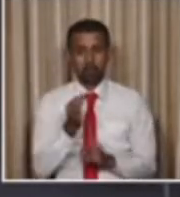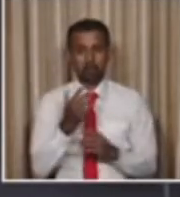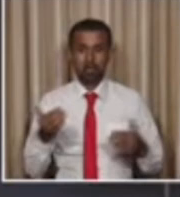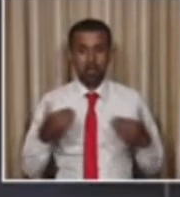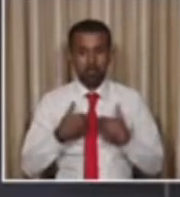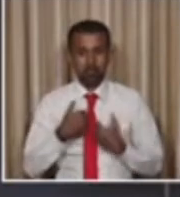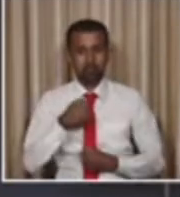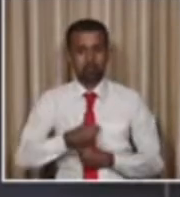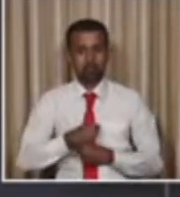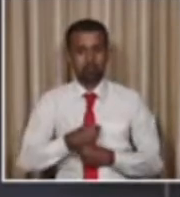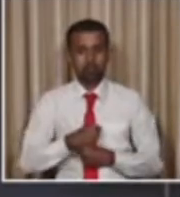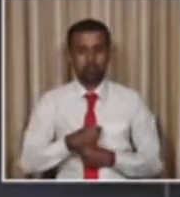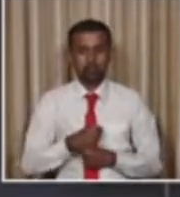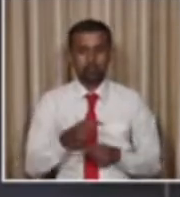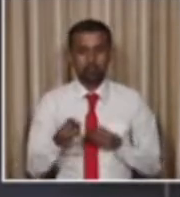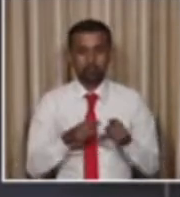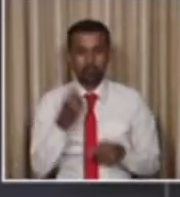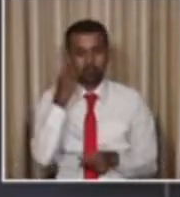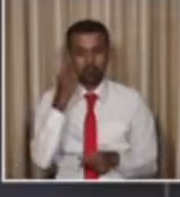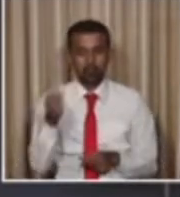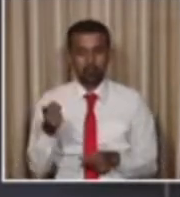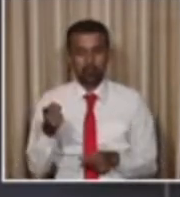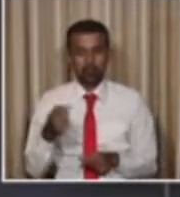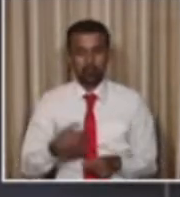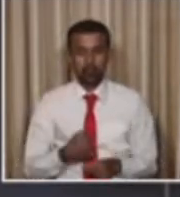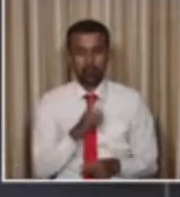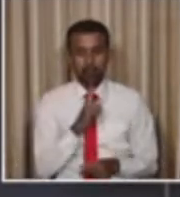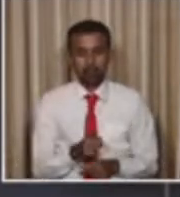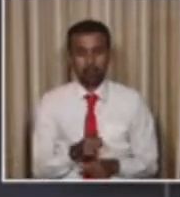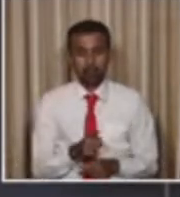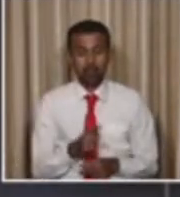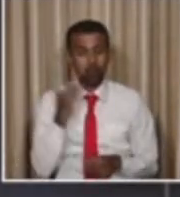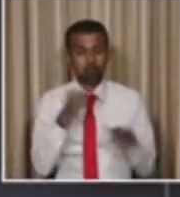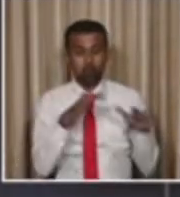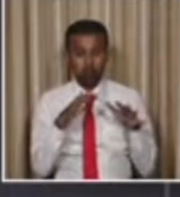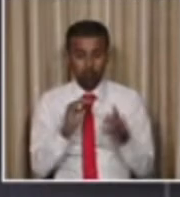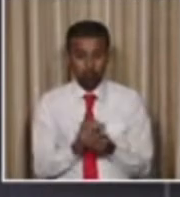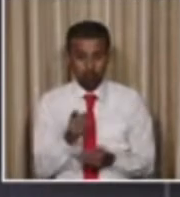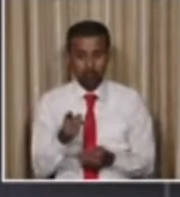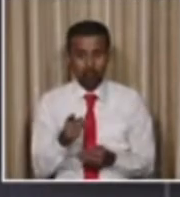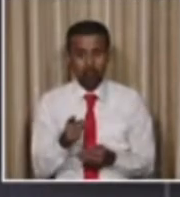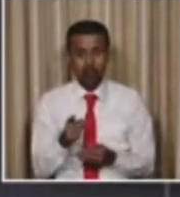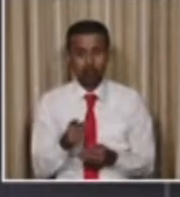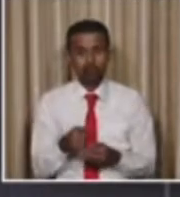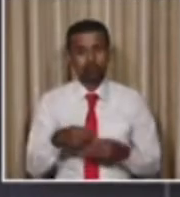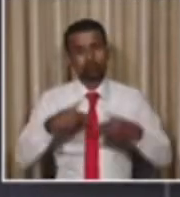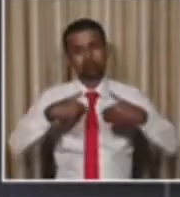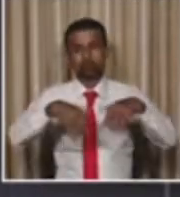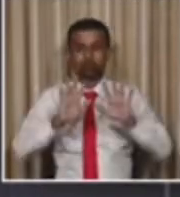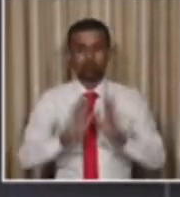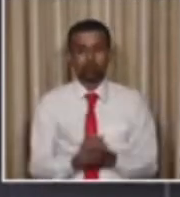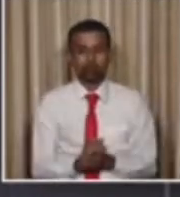මේ ආණ්ඩු කරන්නේ එහෙම තමයි තත්ත්වේ හැබැයි මට කියන්න තියෙන්නේ මේ රැල්ල ඕම්මම රැල්ලක් විදිහට ඕම්මම